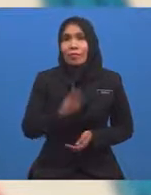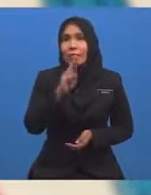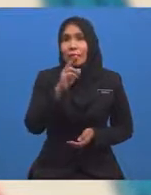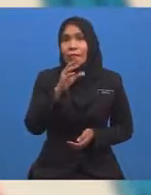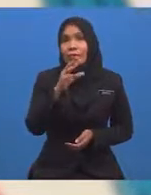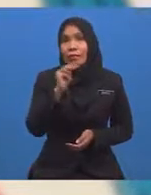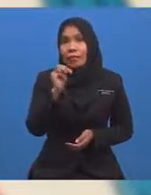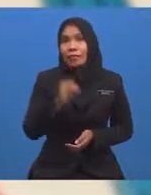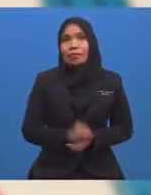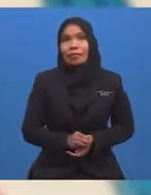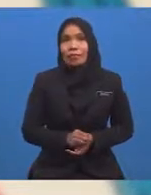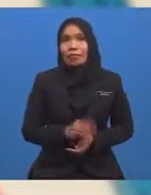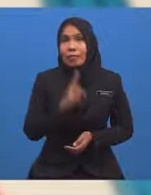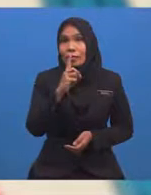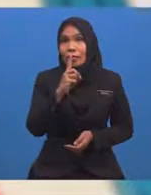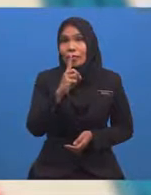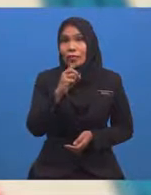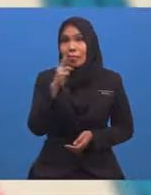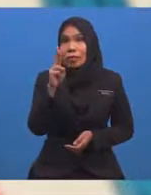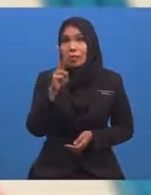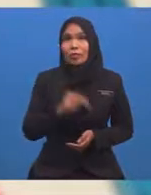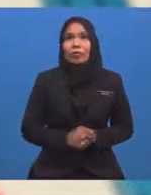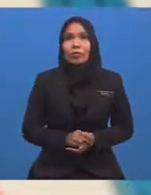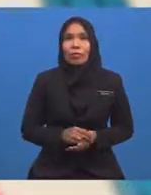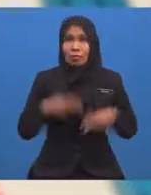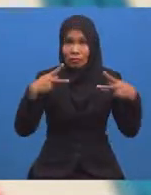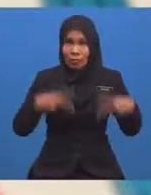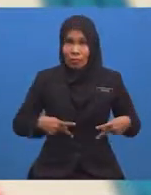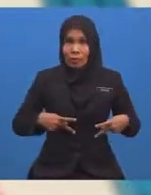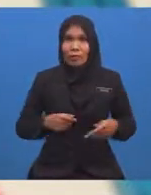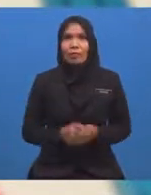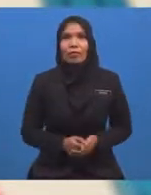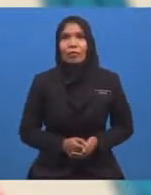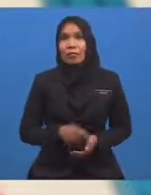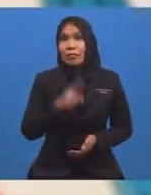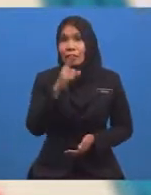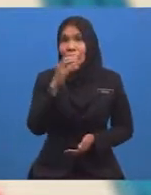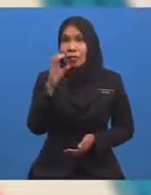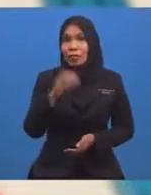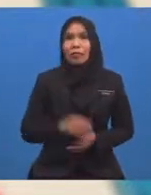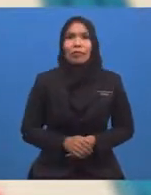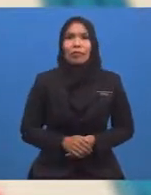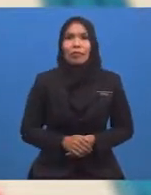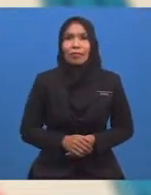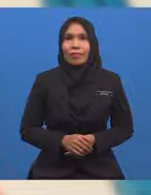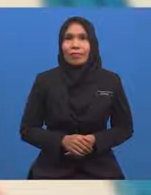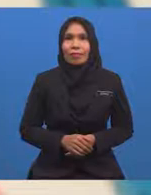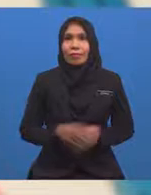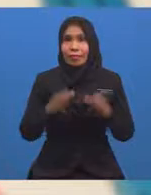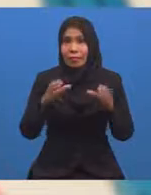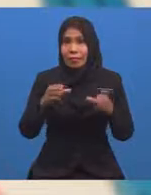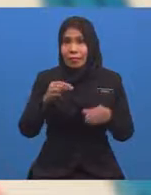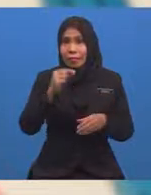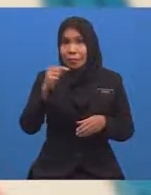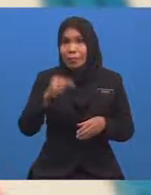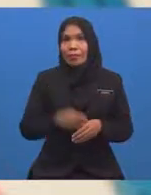di dalam paparan murid-murid dapat melihat sebuah iPad yang